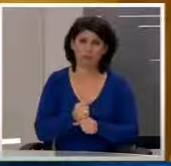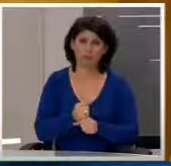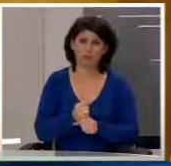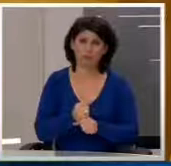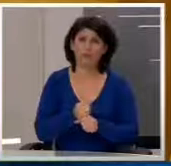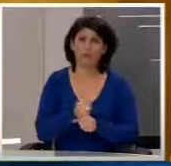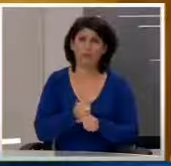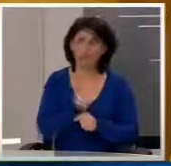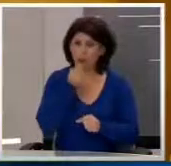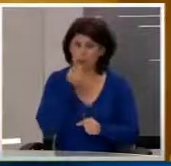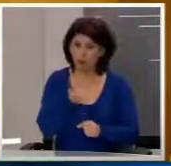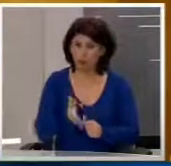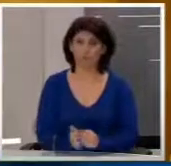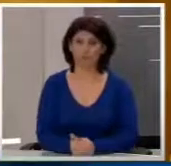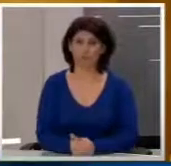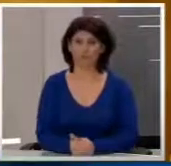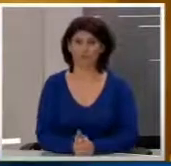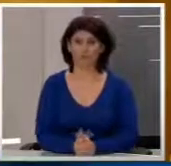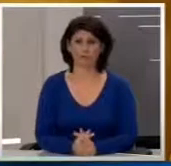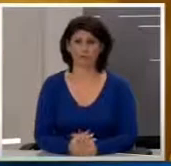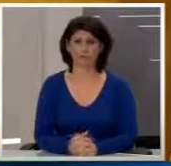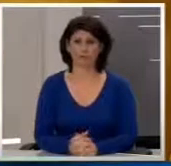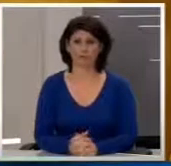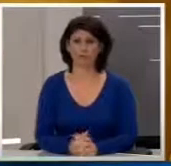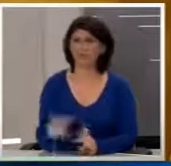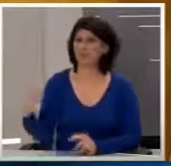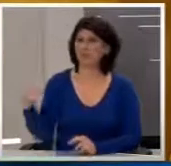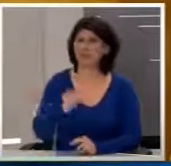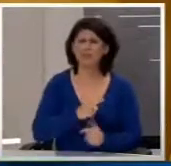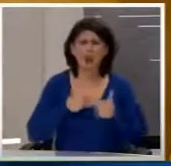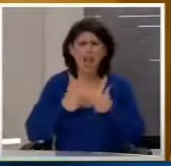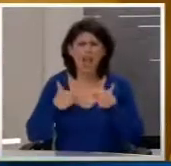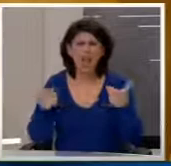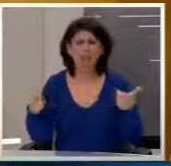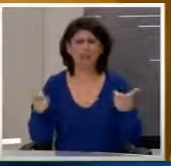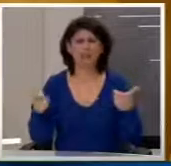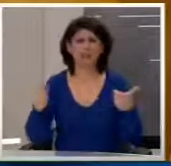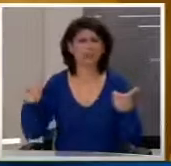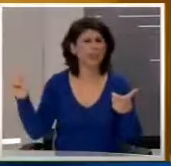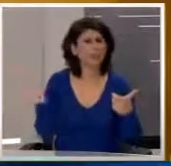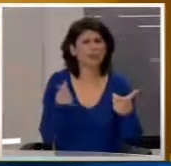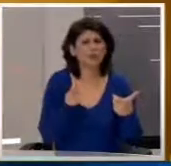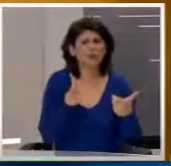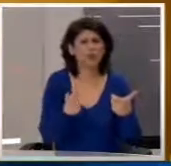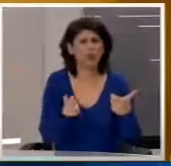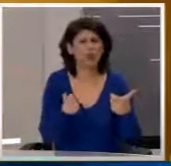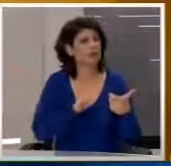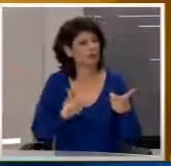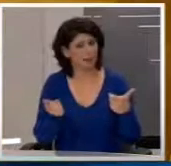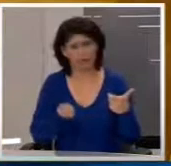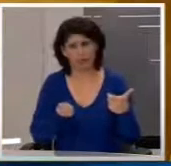τη φαρμακευτική δαπάνη, με συγχωρείτε, εσείς ουρλιάζατε σε όλους τους τόνους για να μην γίνει